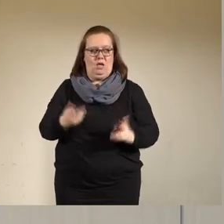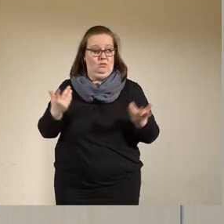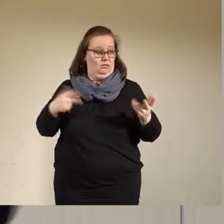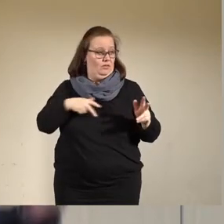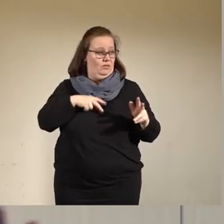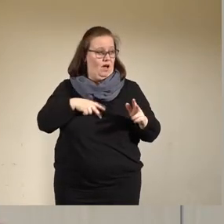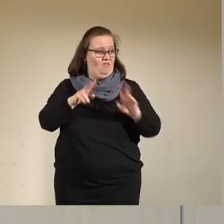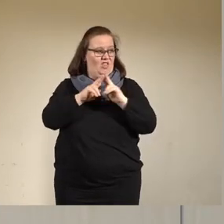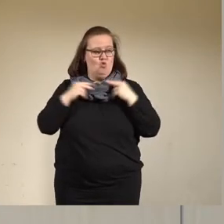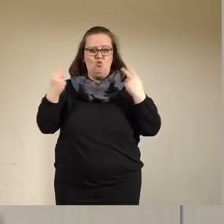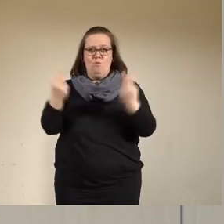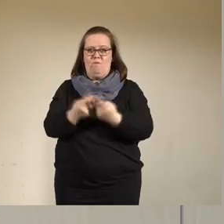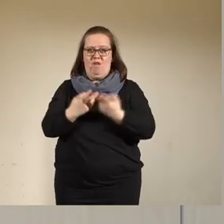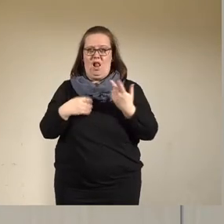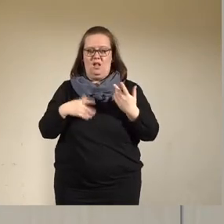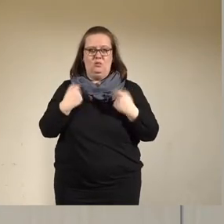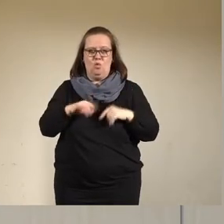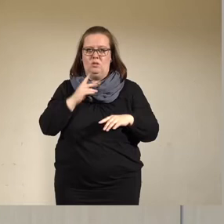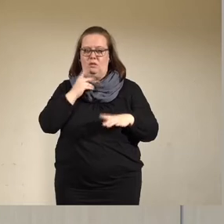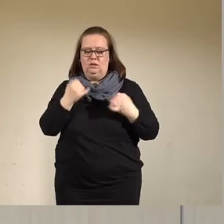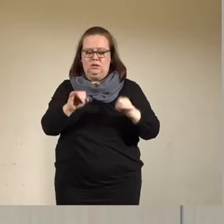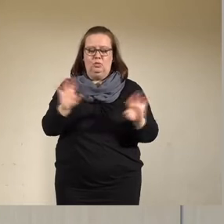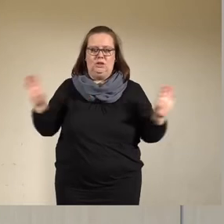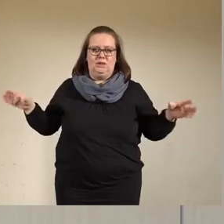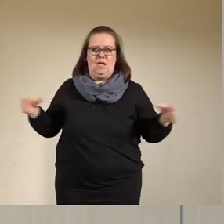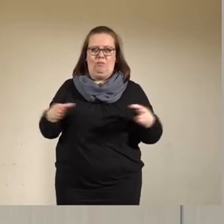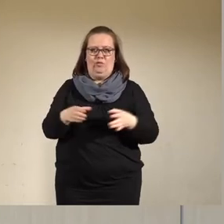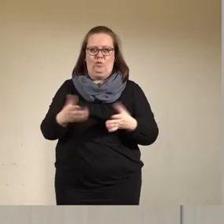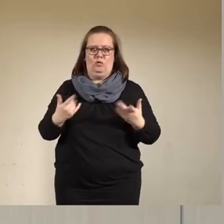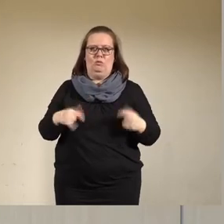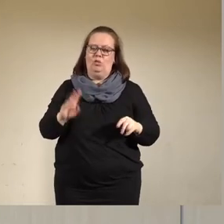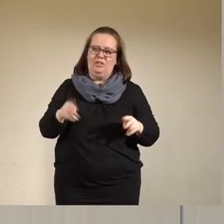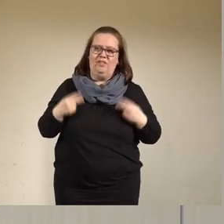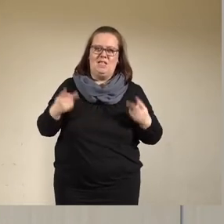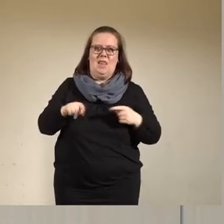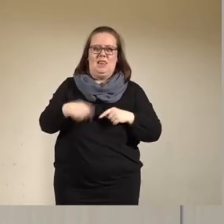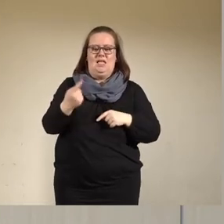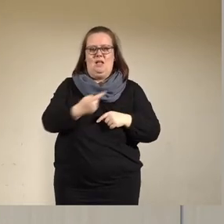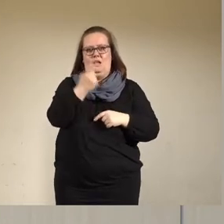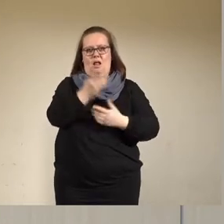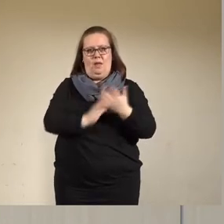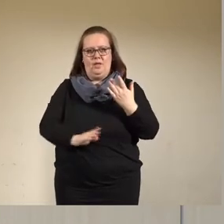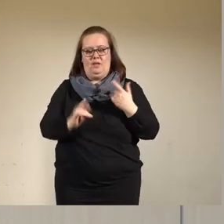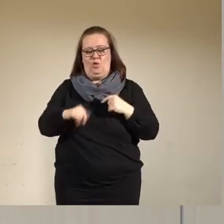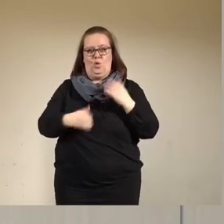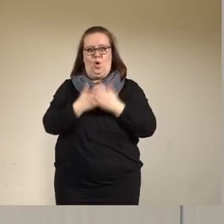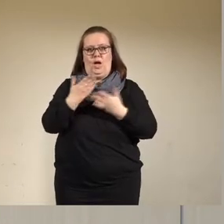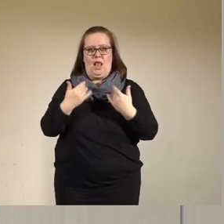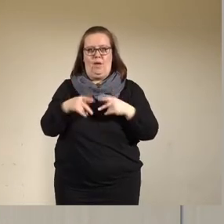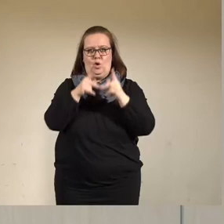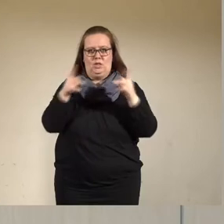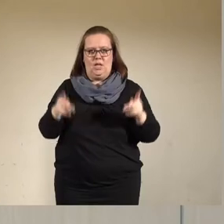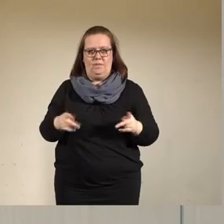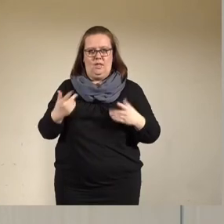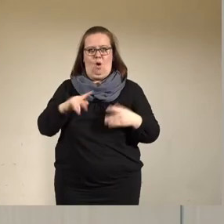diese Umweltanstrengung fragmentiert, dass die zusammengeführt wird, dass wir in den nächsten 1,5 Jahren, wo wir das neue Klimakonzept